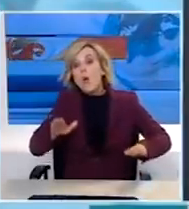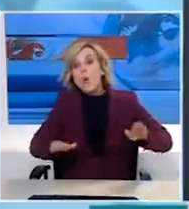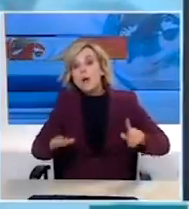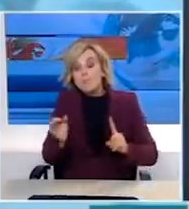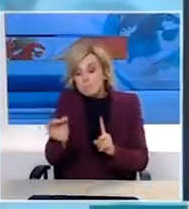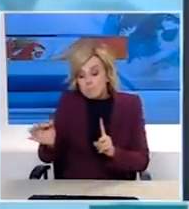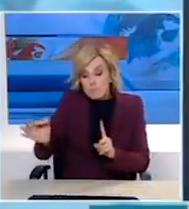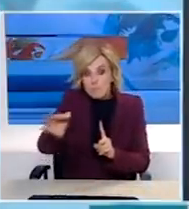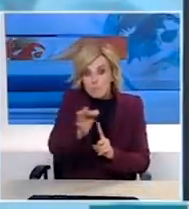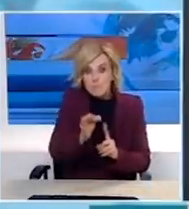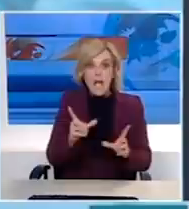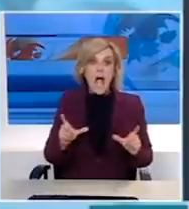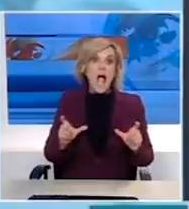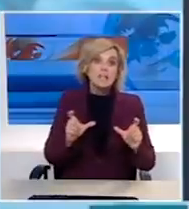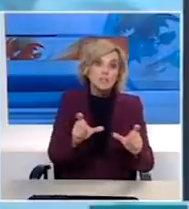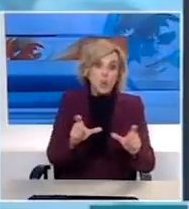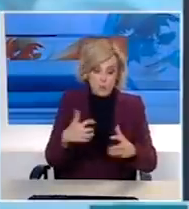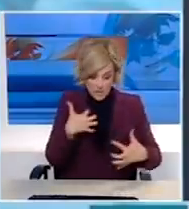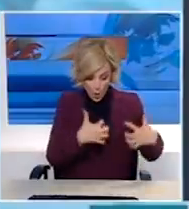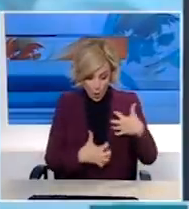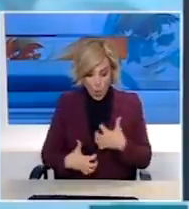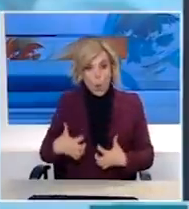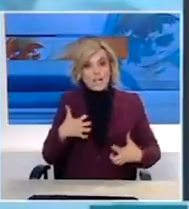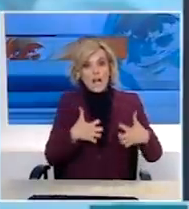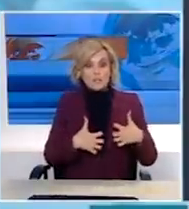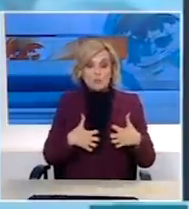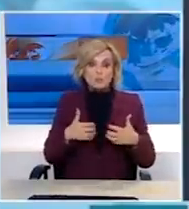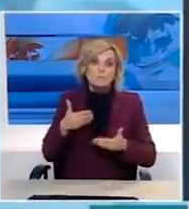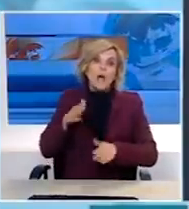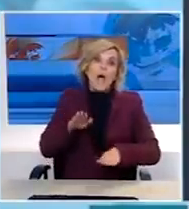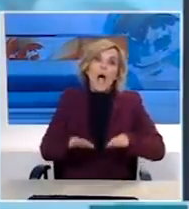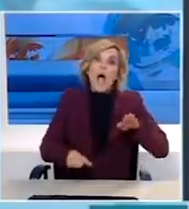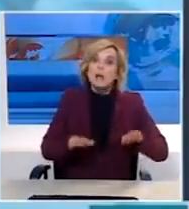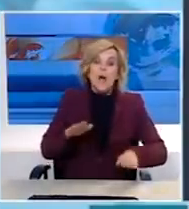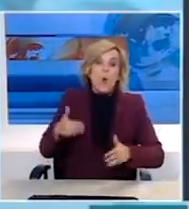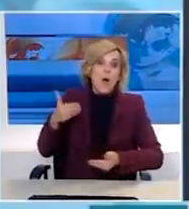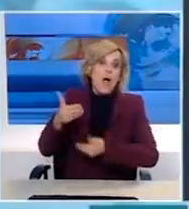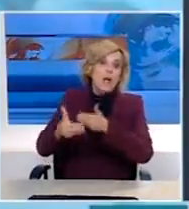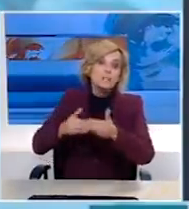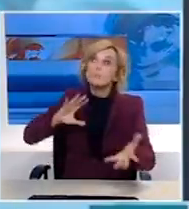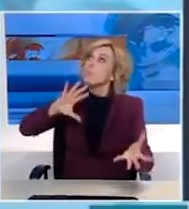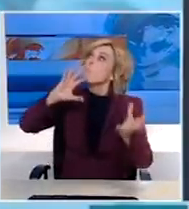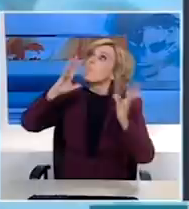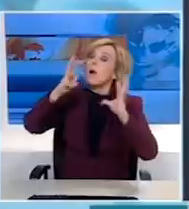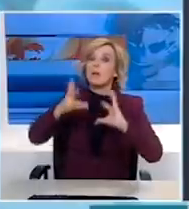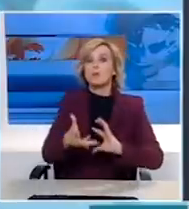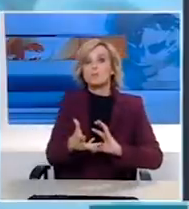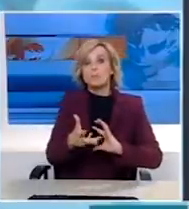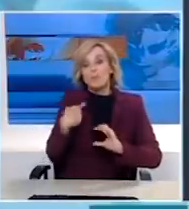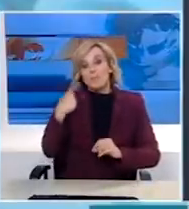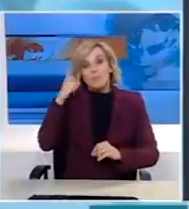έχει ο πληθυσμός, και ανάλογη και με τις εξελίξεις βέβαια που θα υπάρχουν στην παγκόσμια επιστημονική κοινότητα. Μιλάμε